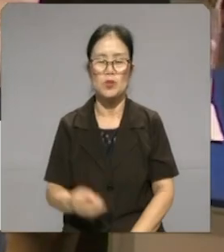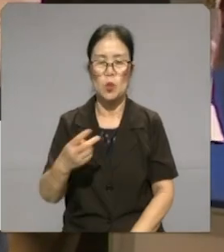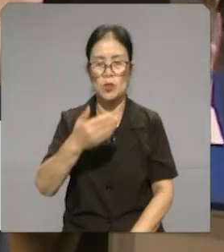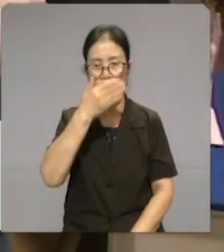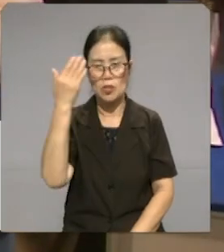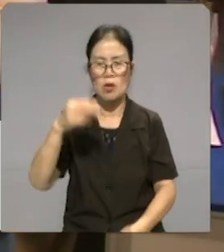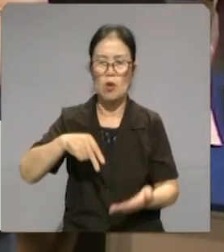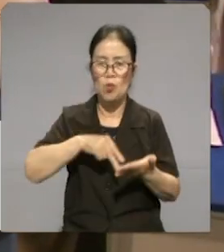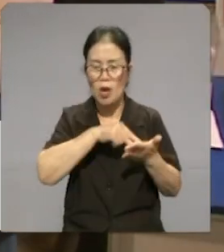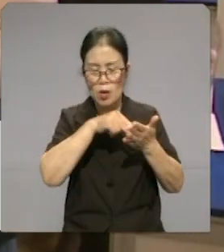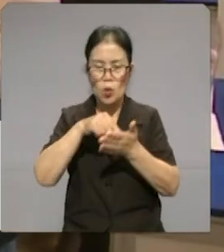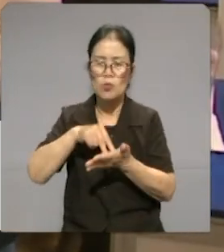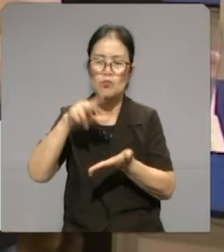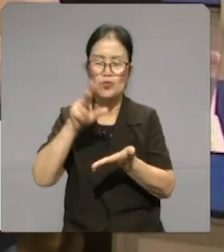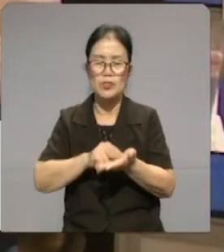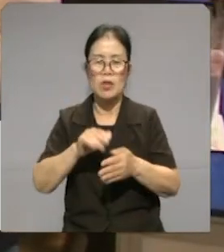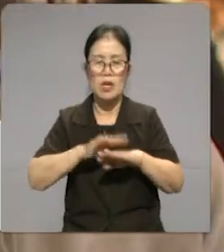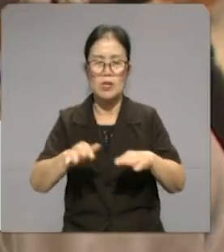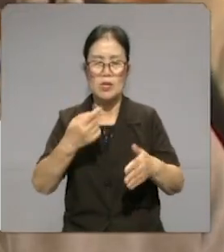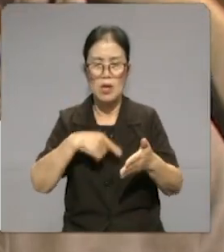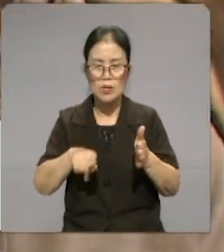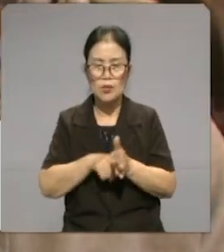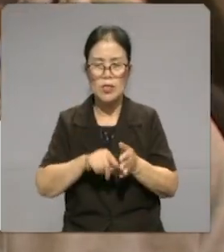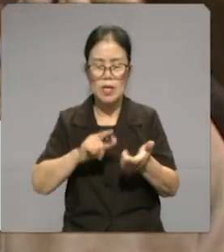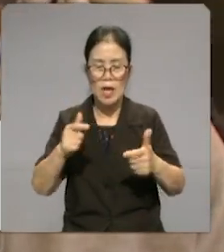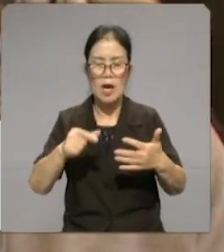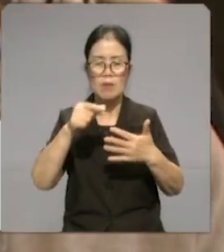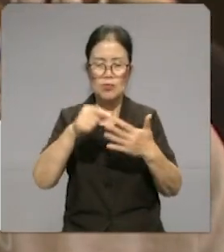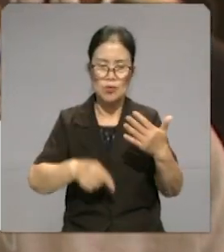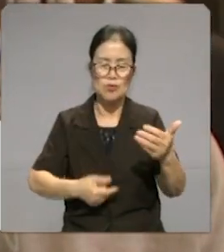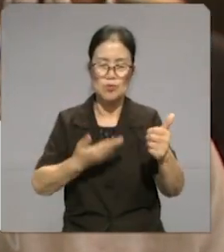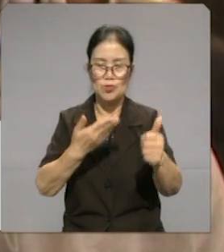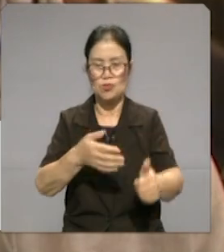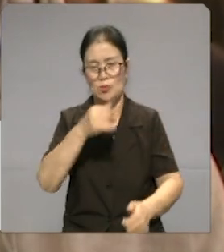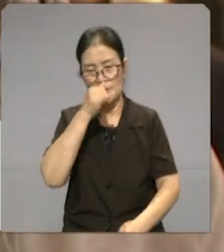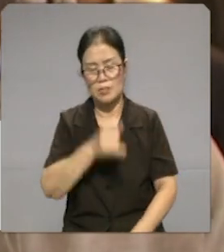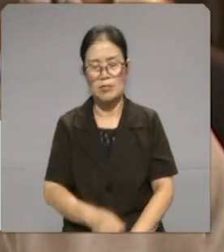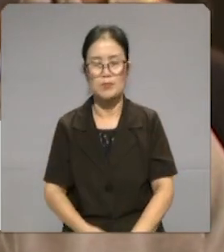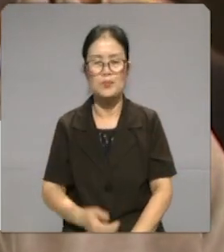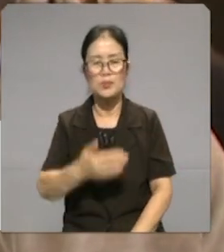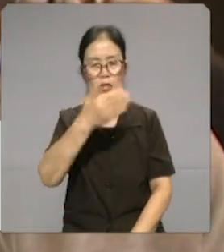청년의 외로움과 문제를 해결하기 위해 다양한 프로그램을 제공하고 있다며